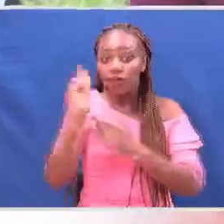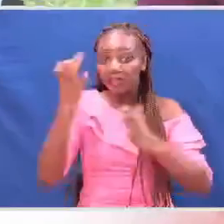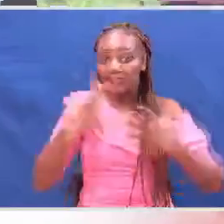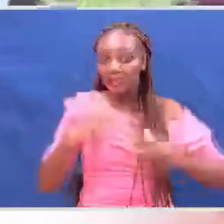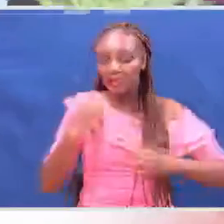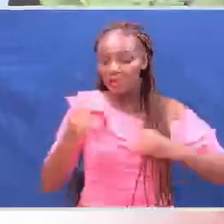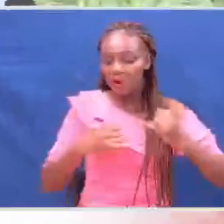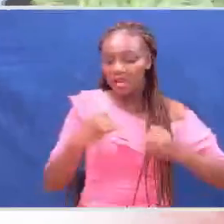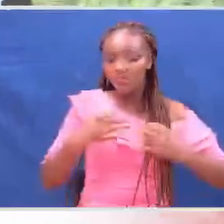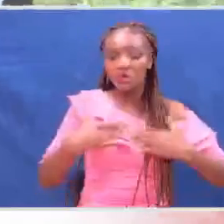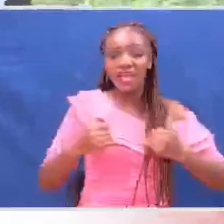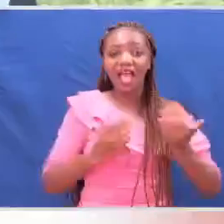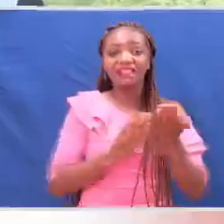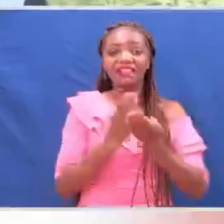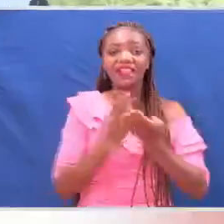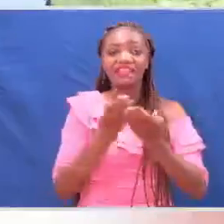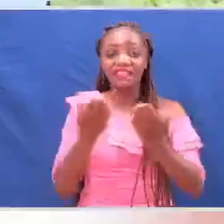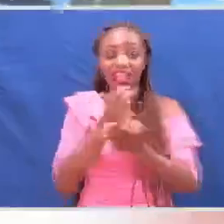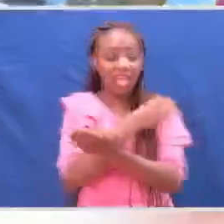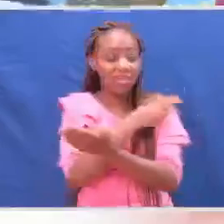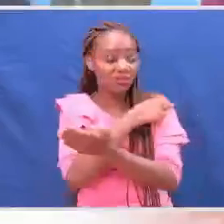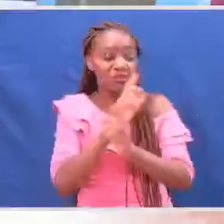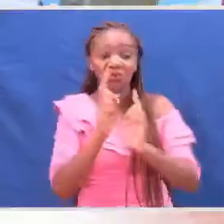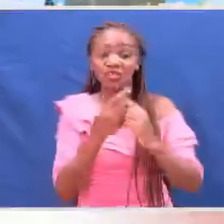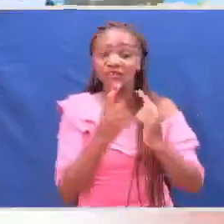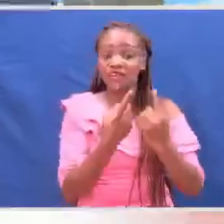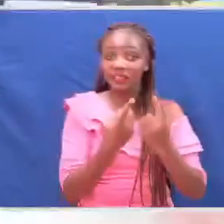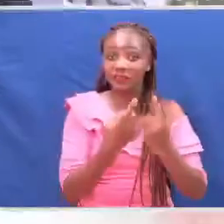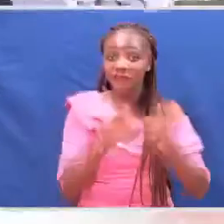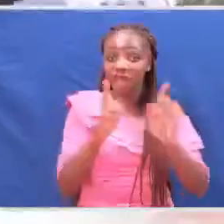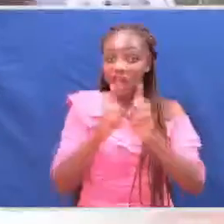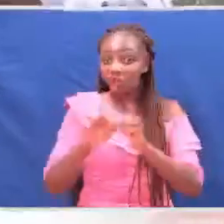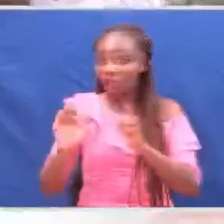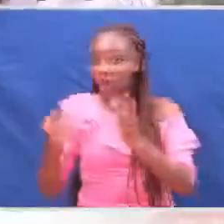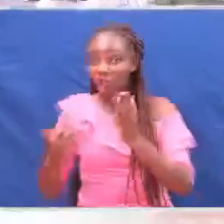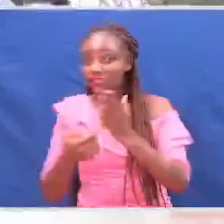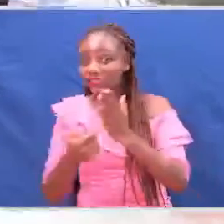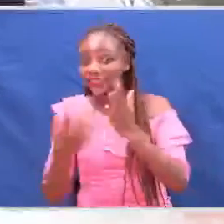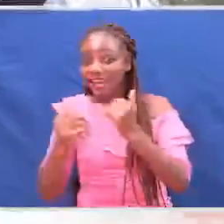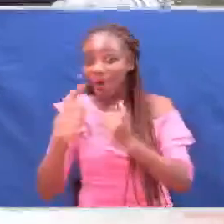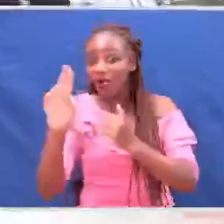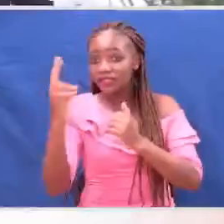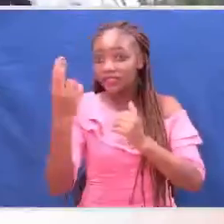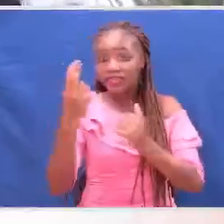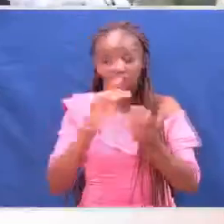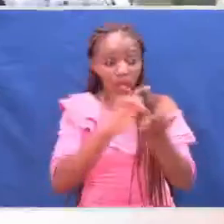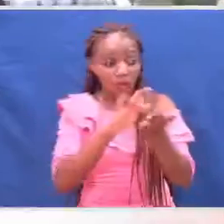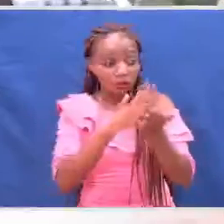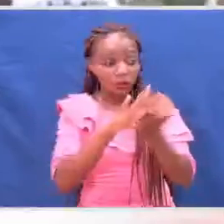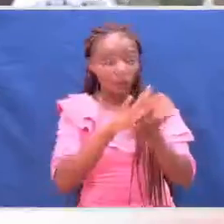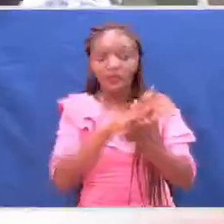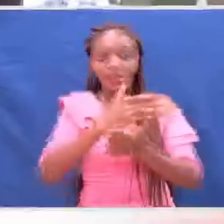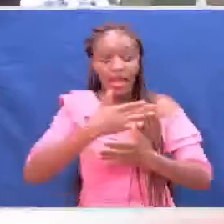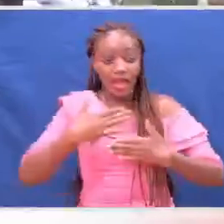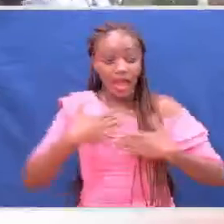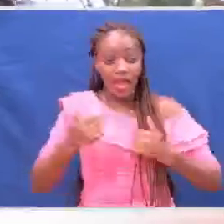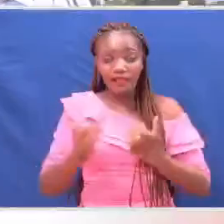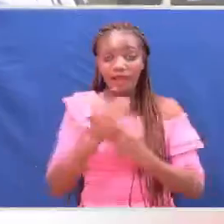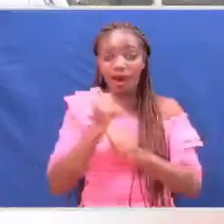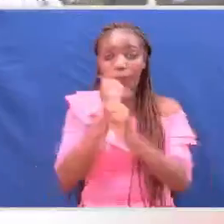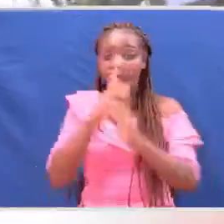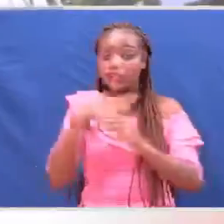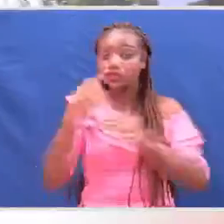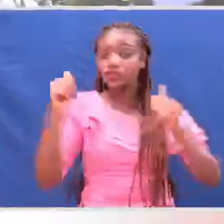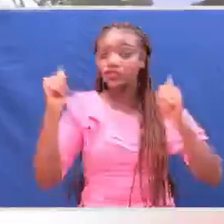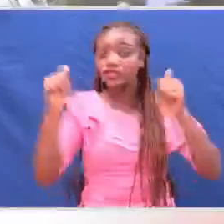afya zinarejelea hali ya kawaida. Kaunti ya Taita Taveta ikiwa ya pili kuwafuta kazi wauguzi walioko katika